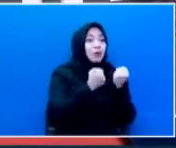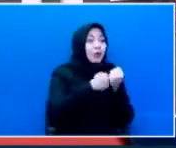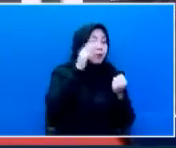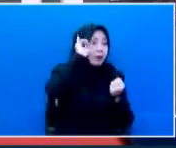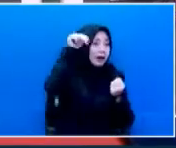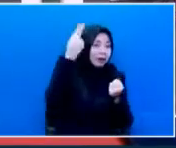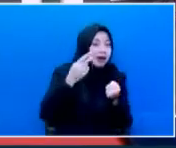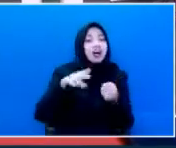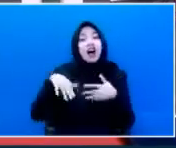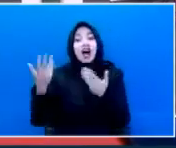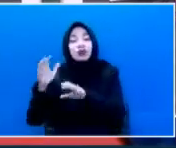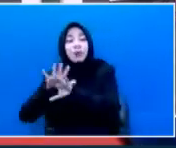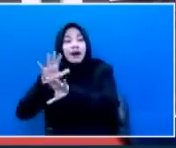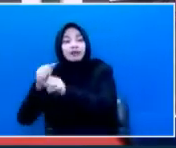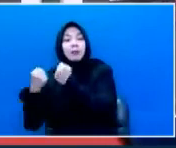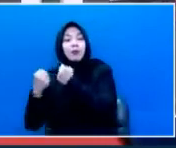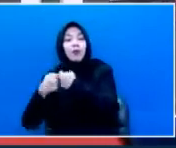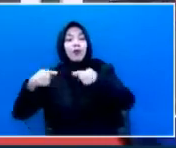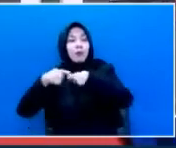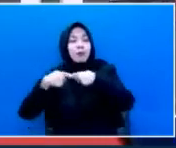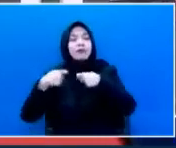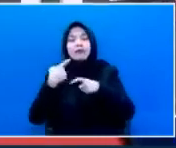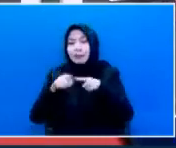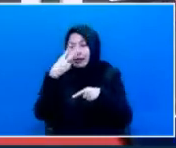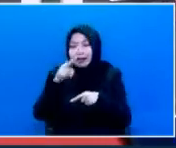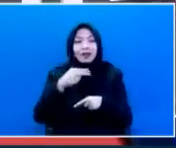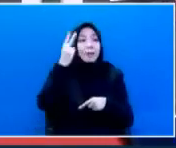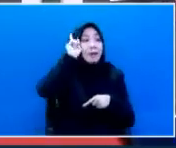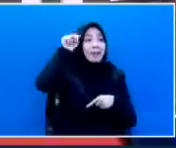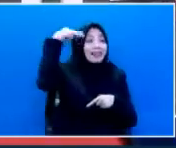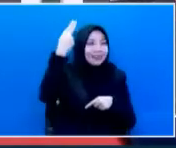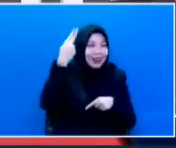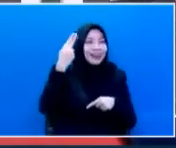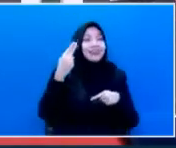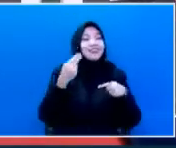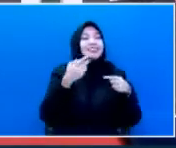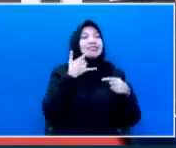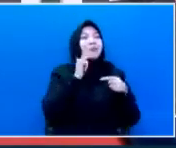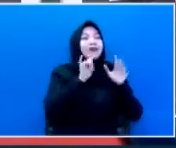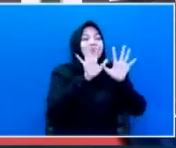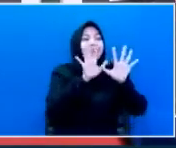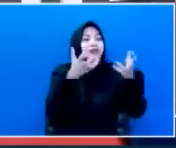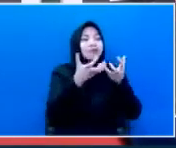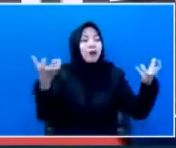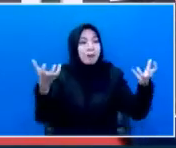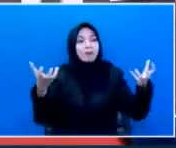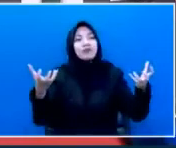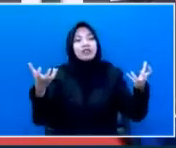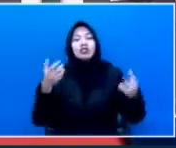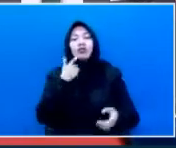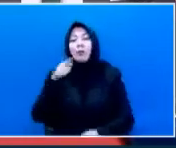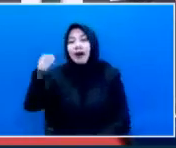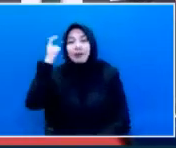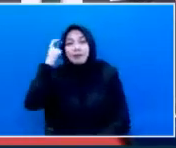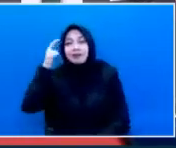ya tetapi juga antar kekuatan pemerintah jadi bayangkan Anis Baswedan pun didukung oleh dua